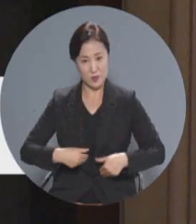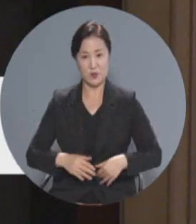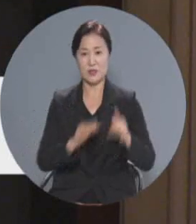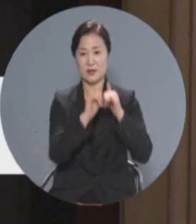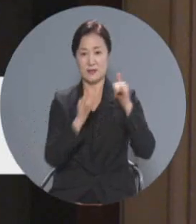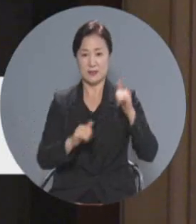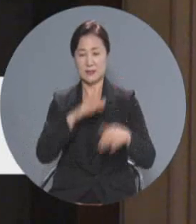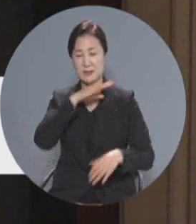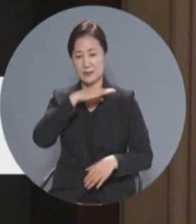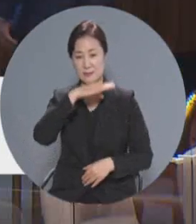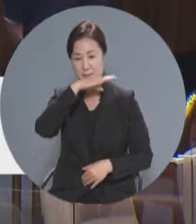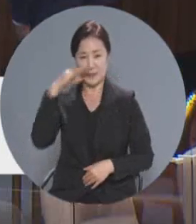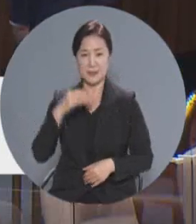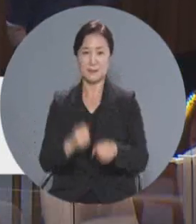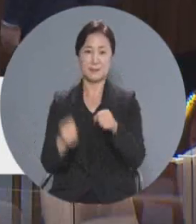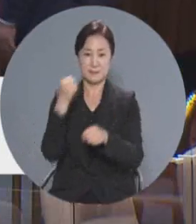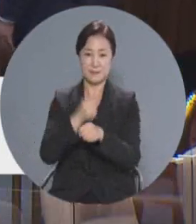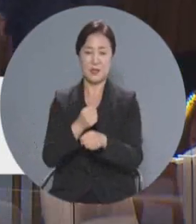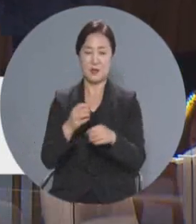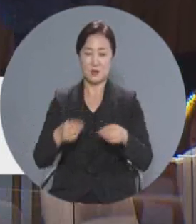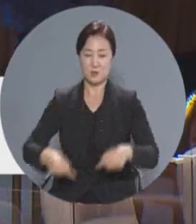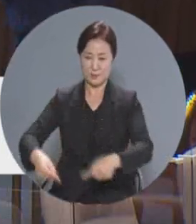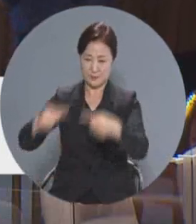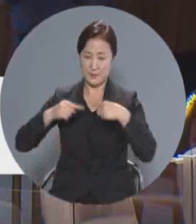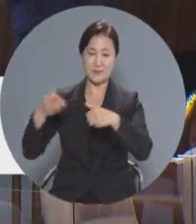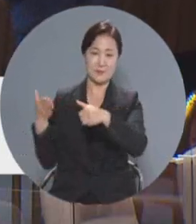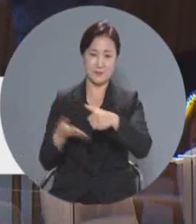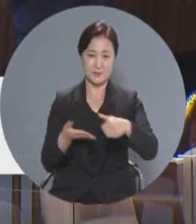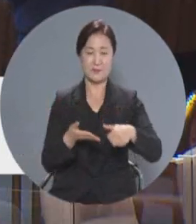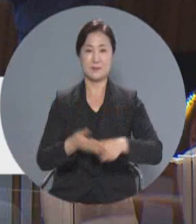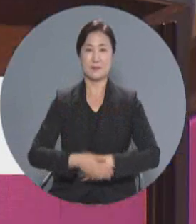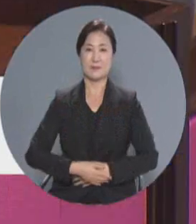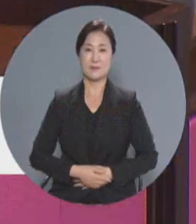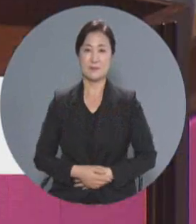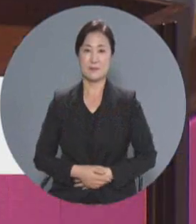정의를 확립하는 데 동참해 줄 것도 함께 부탁했습니다.